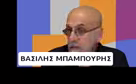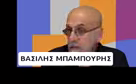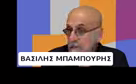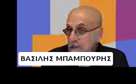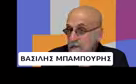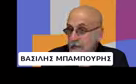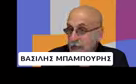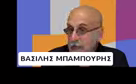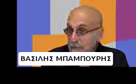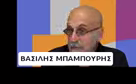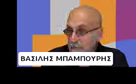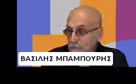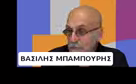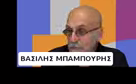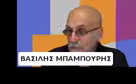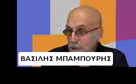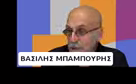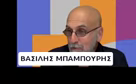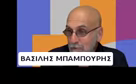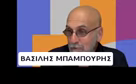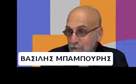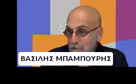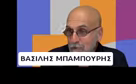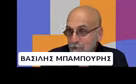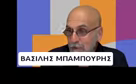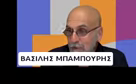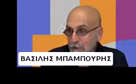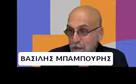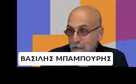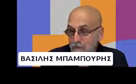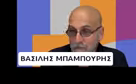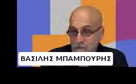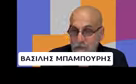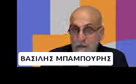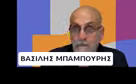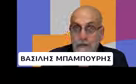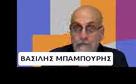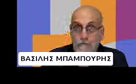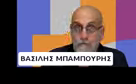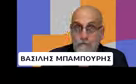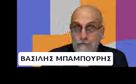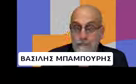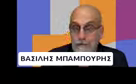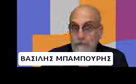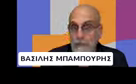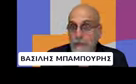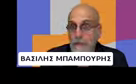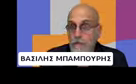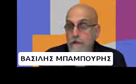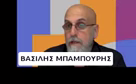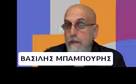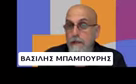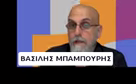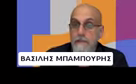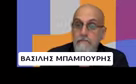οι επαγγελματίες, αλλά συχνά άλλοι καθορίζουν ή θέλουν να καθορίσουν τις αμοιβές μας. Ένα παράδοξο στοιχείο.